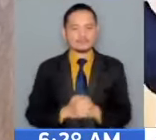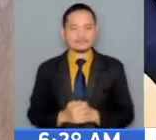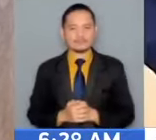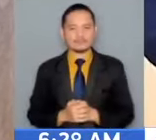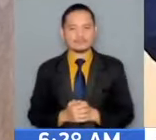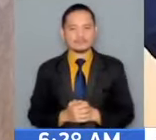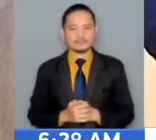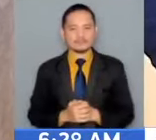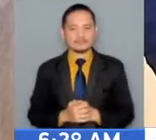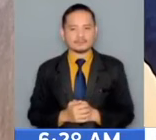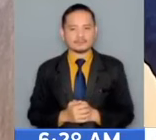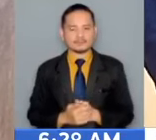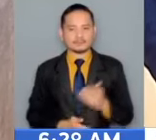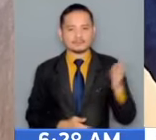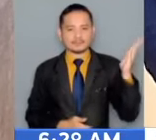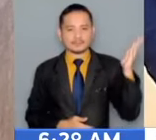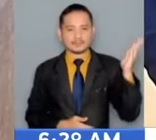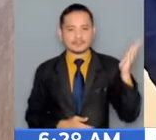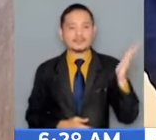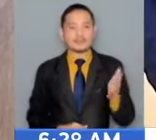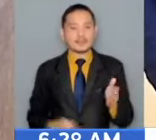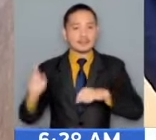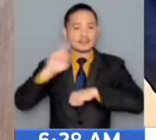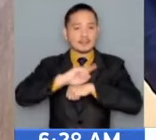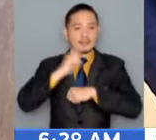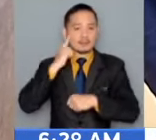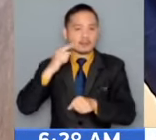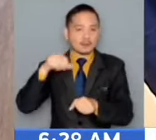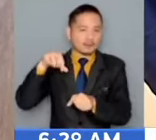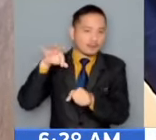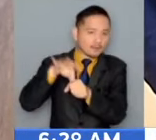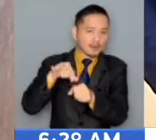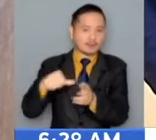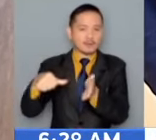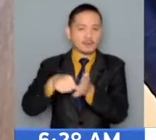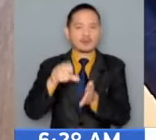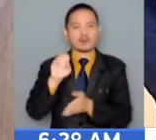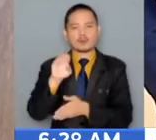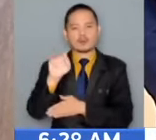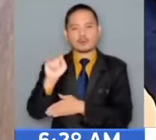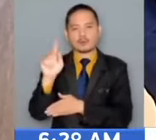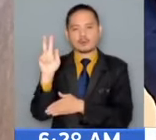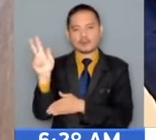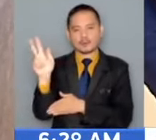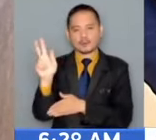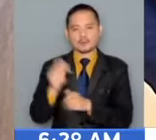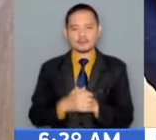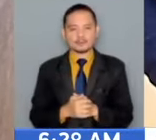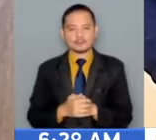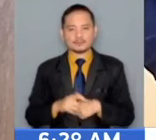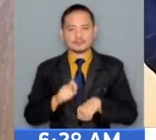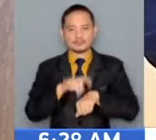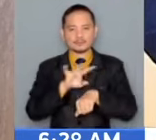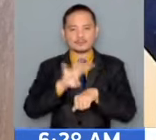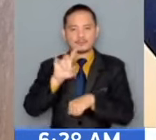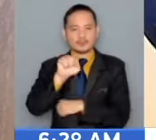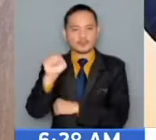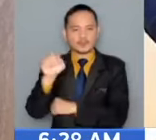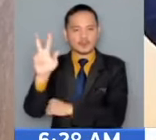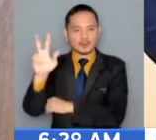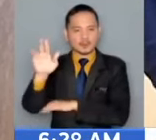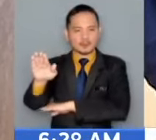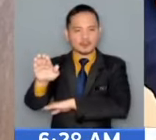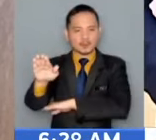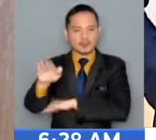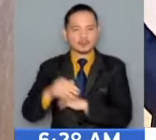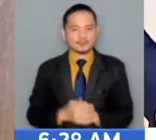28. Araw naman ng eleksyon sa October 30 at simula po yan ng alas 7 ng umaga hanggang alas 3 ng hapon. Kapag nagsara